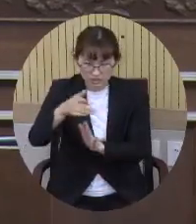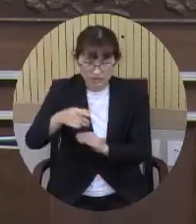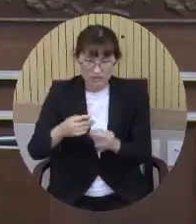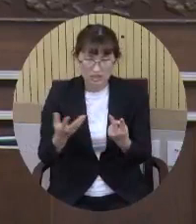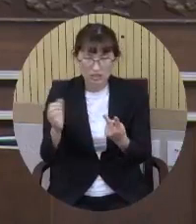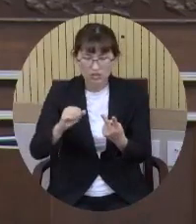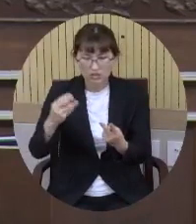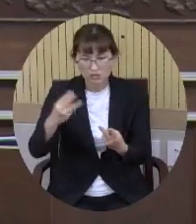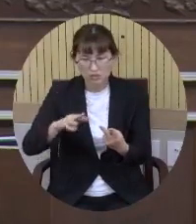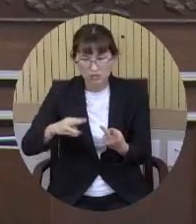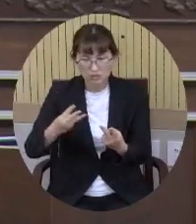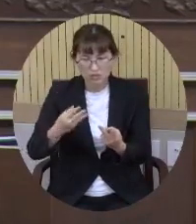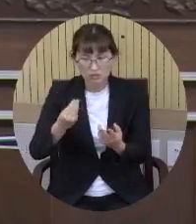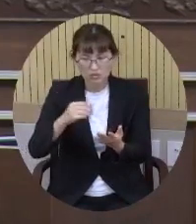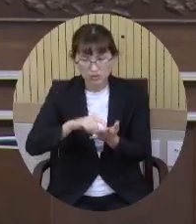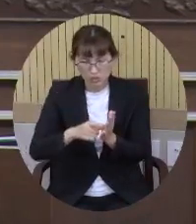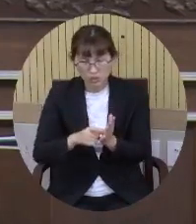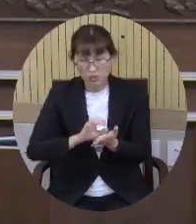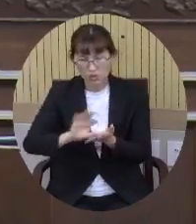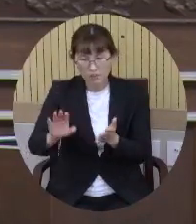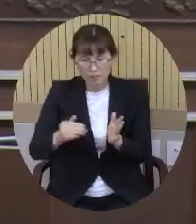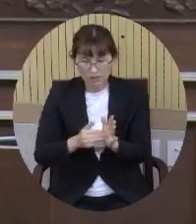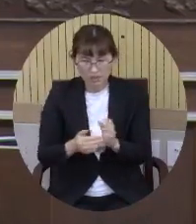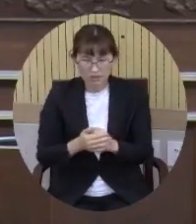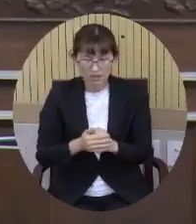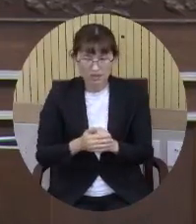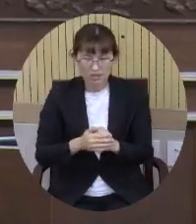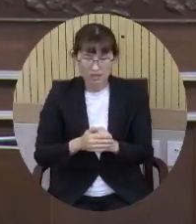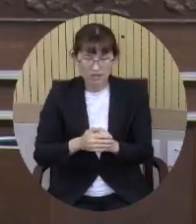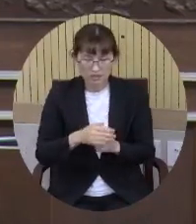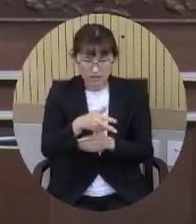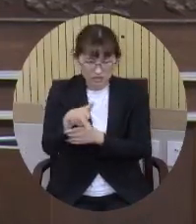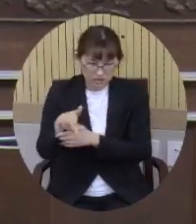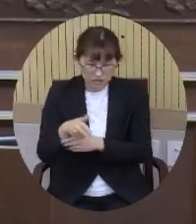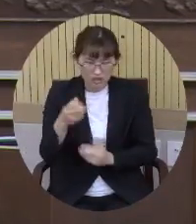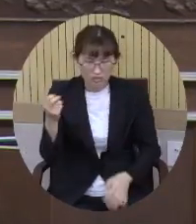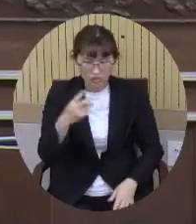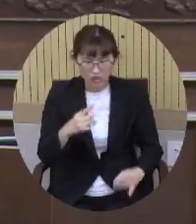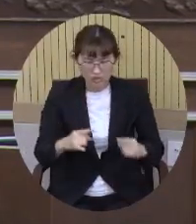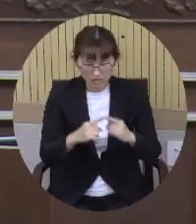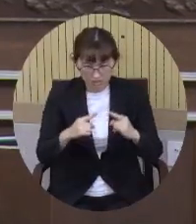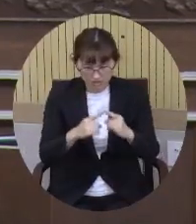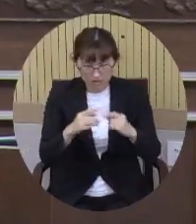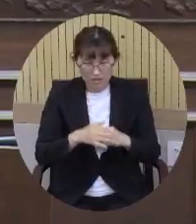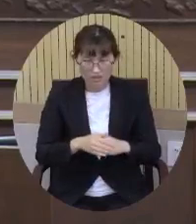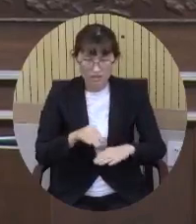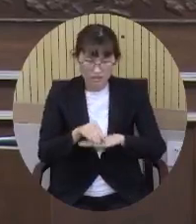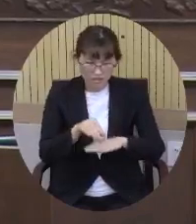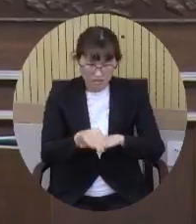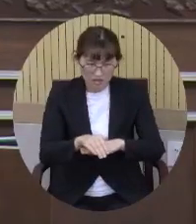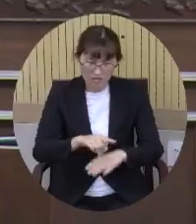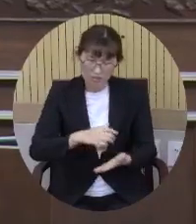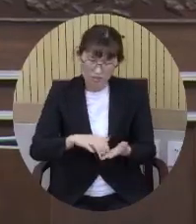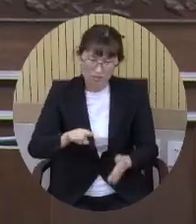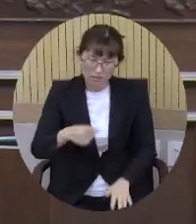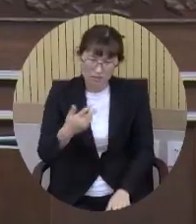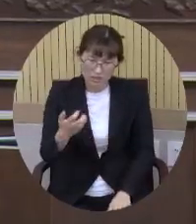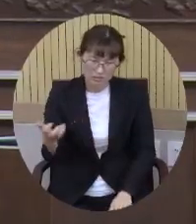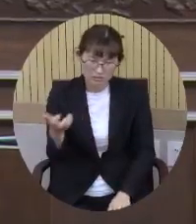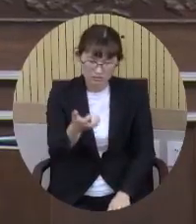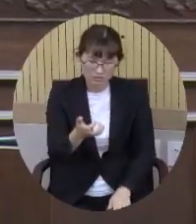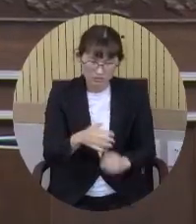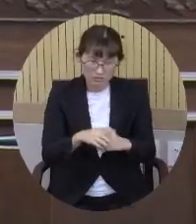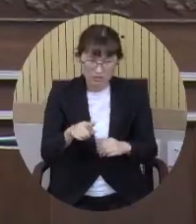부지에 차단기와 CCTV 등을 포함한 캠핑용 차량 180대를 수용하는